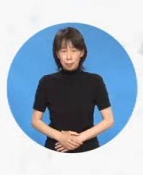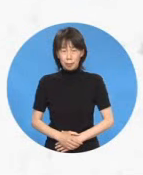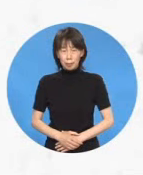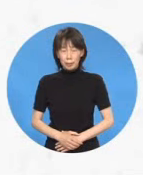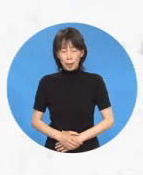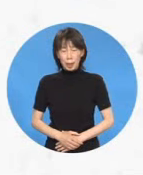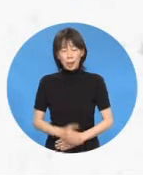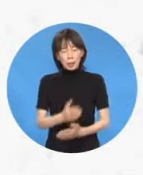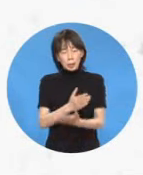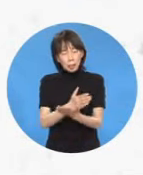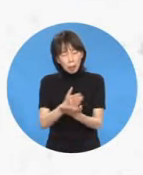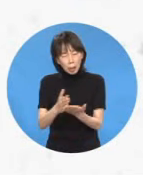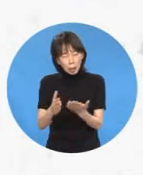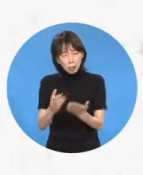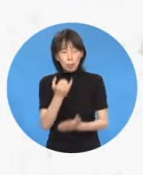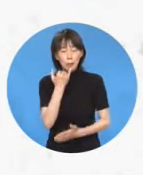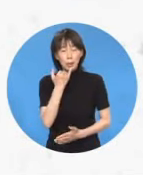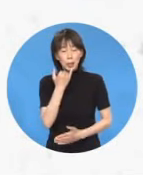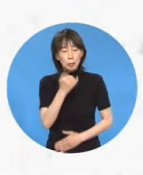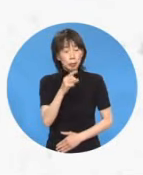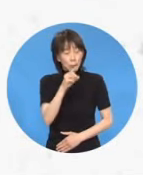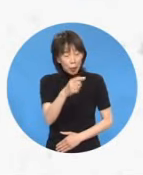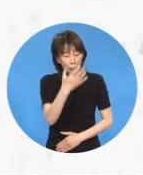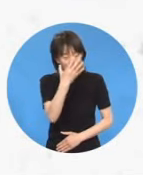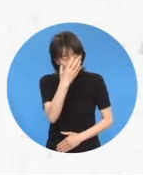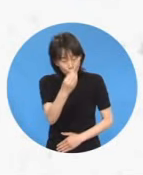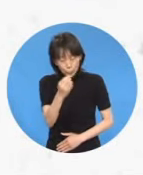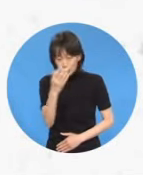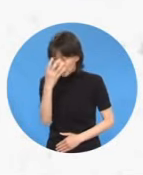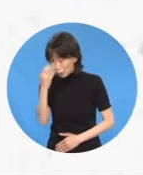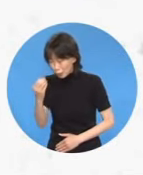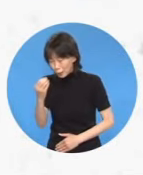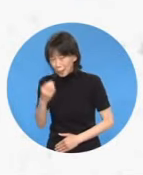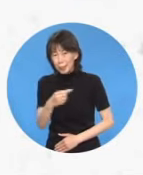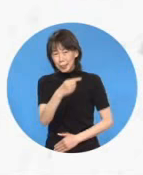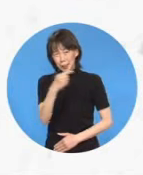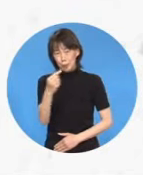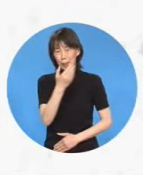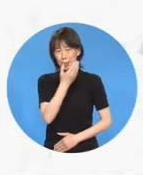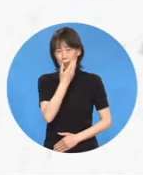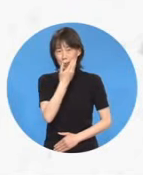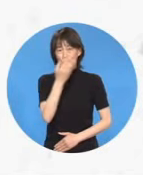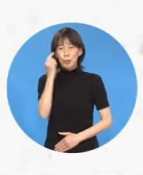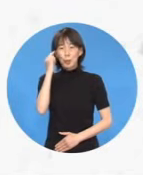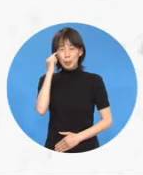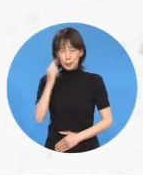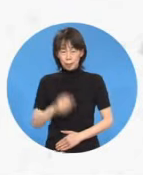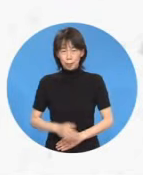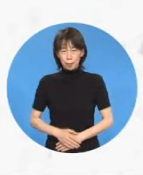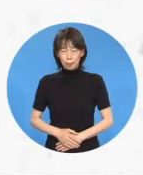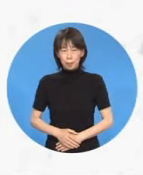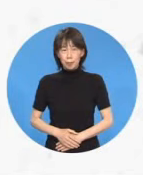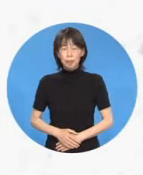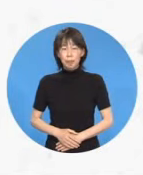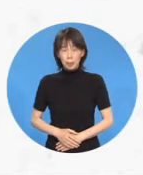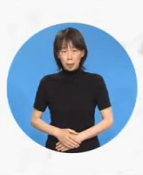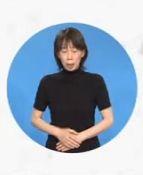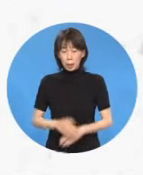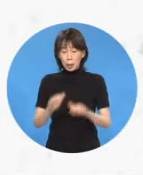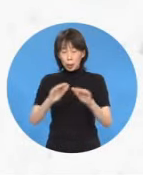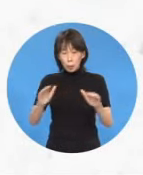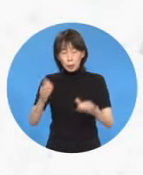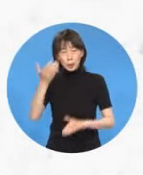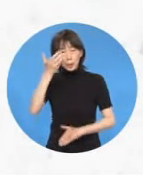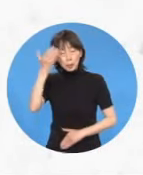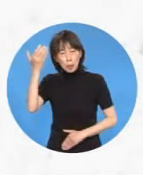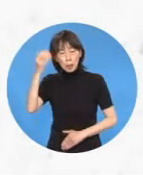そして何にでも興味を持つことが一番大切だと思いますさてこうした子供